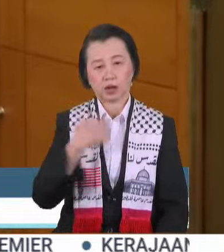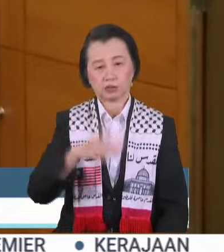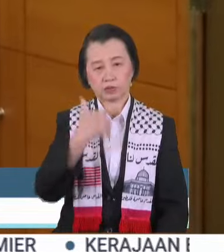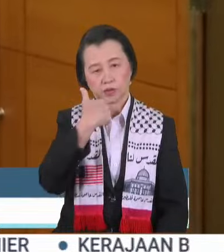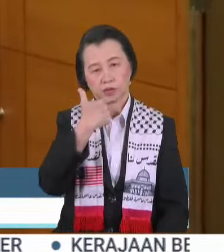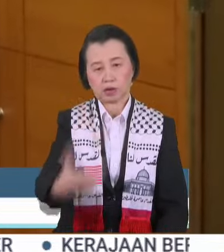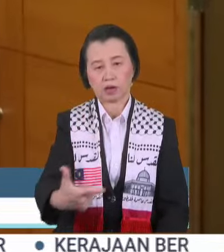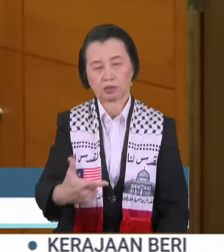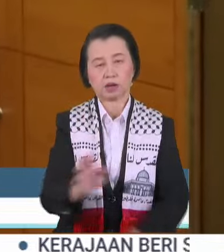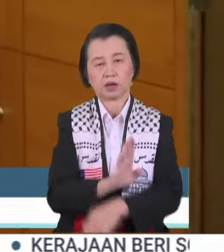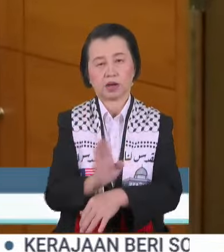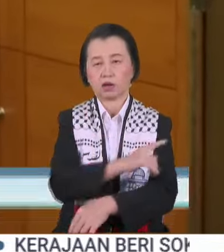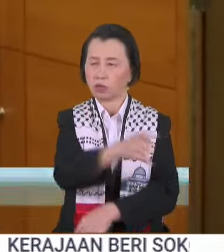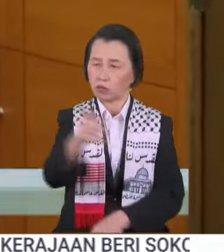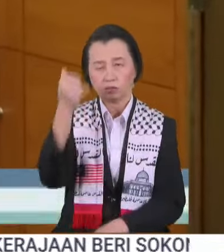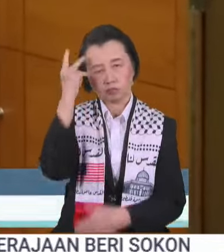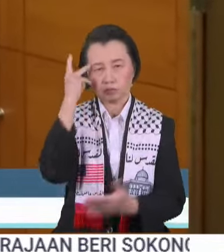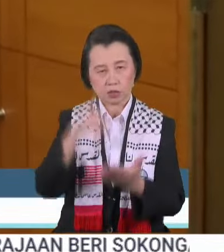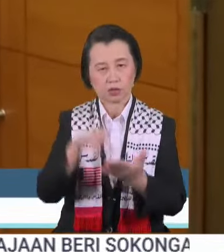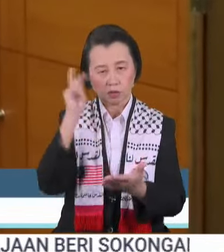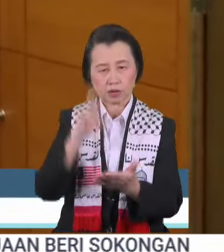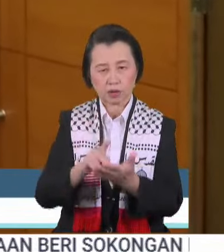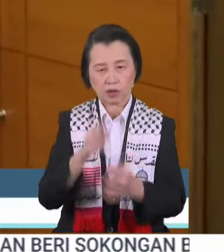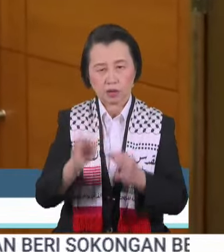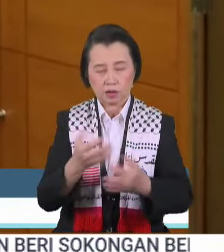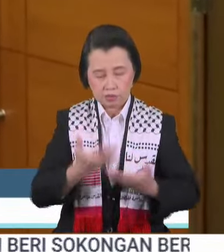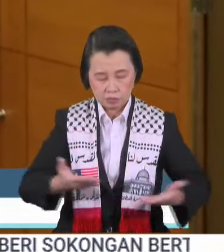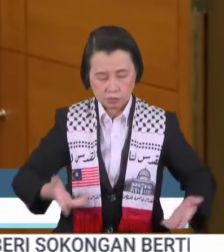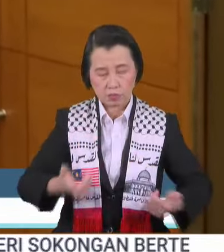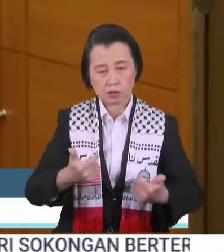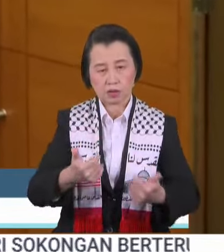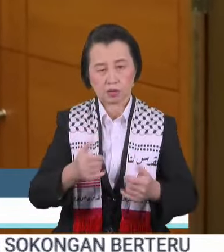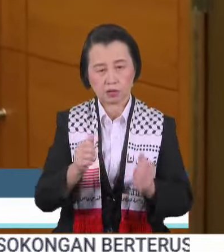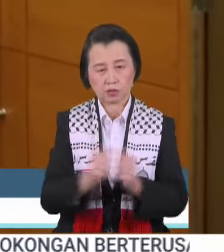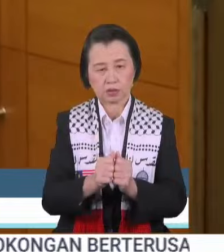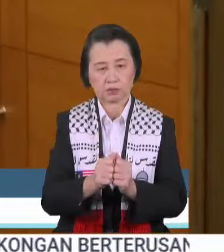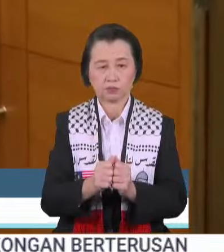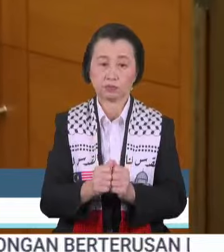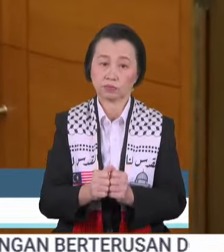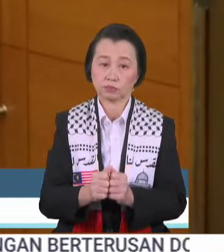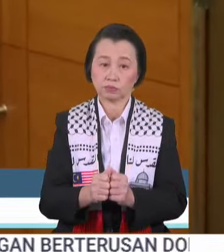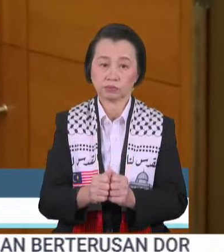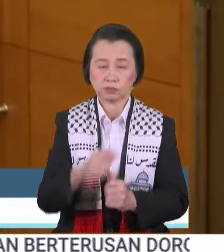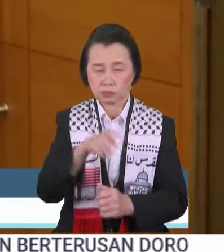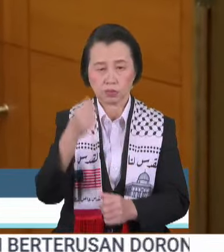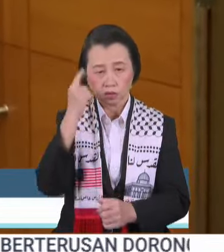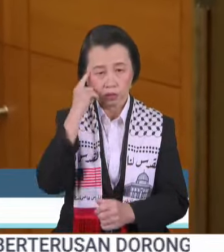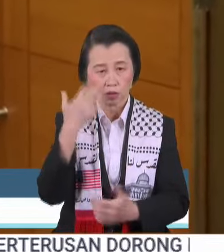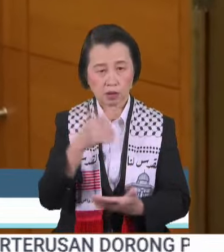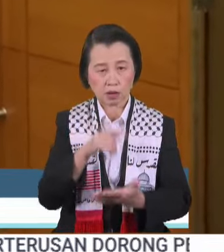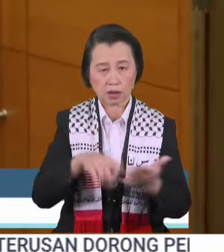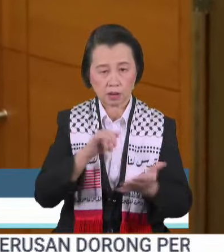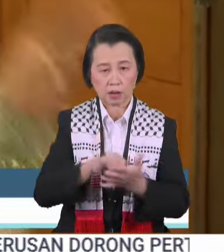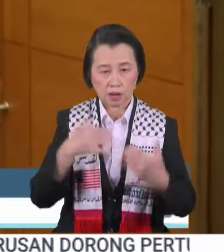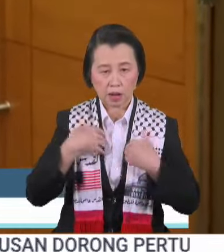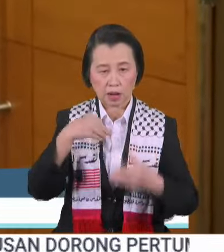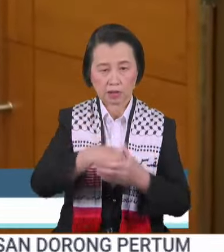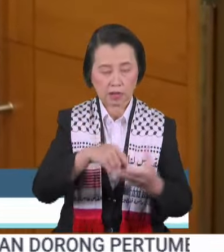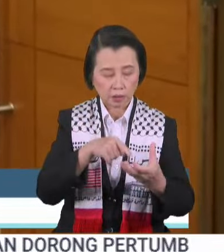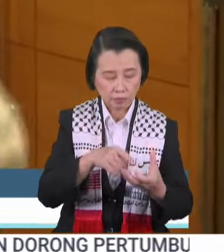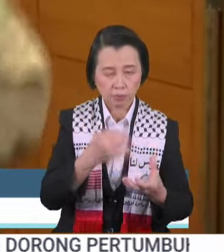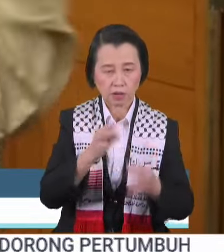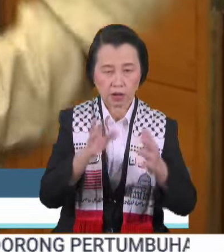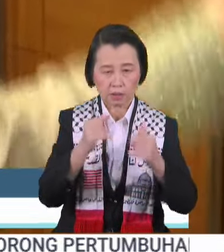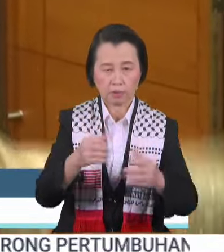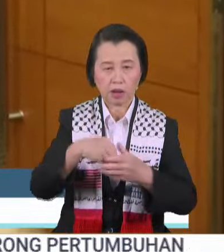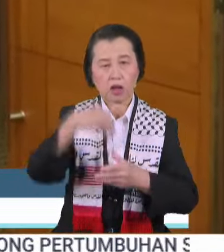kenal kan. Jadi kita boleh yakinkan lagi dia punya produk baru kita ni dengan stiker ni kan. Jadi dia tahu sipadu apa yang ada dalam tu. Kalau boleh